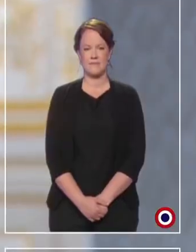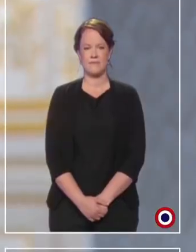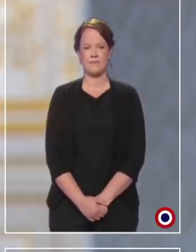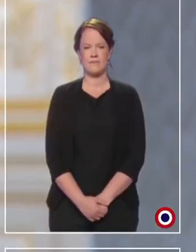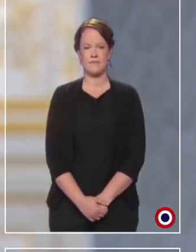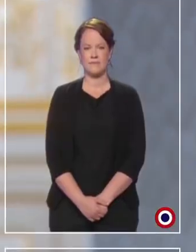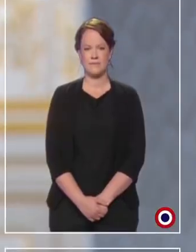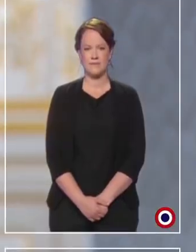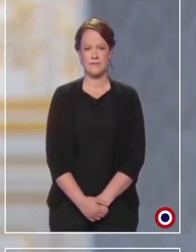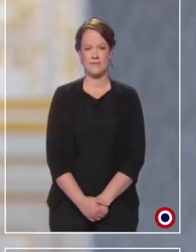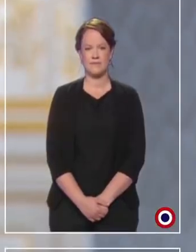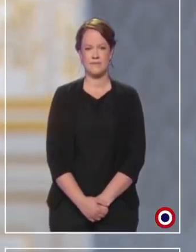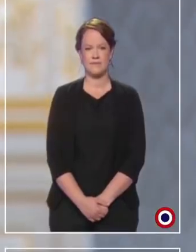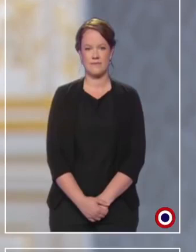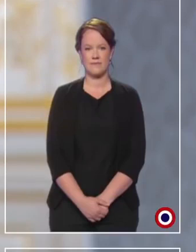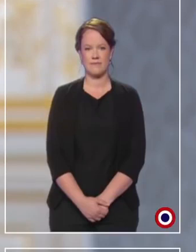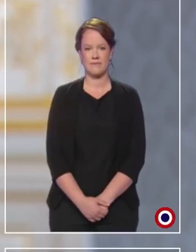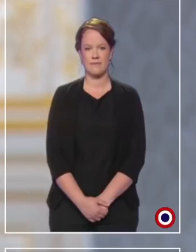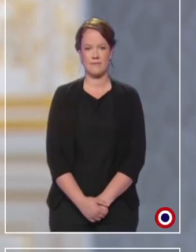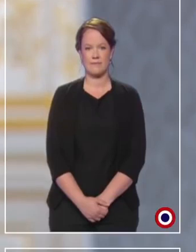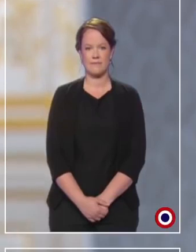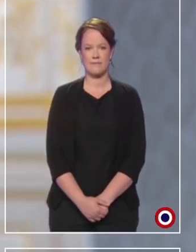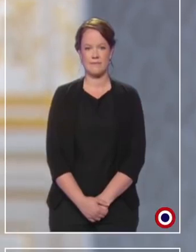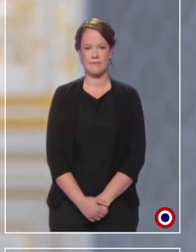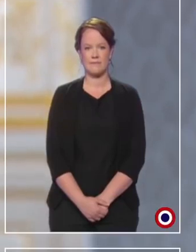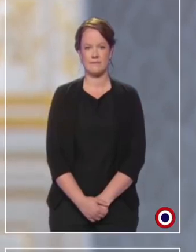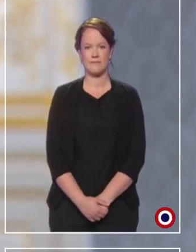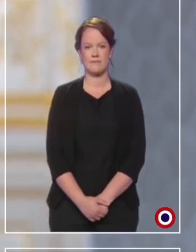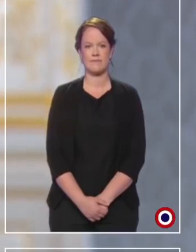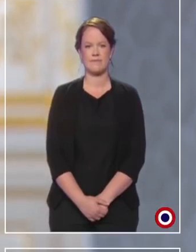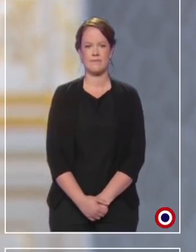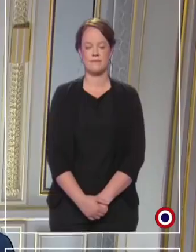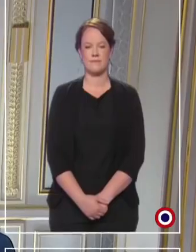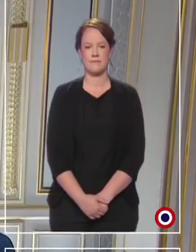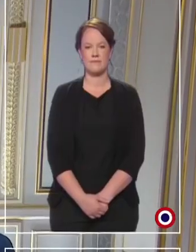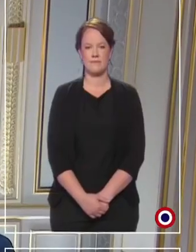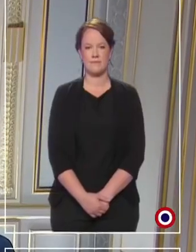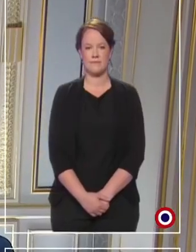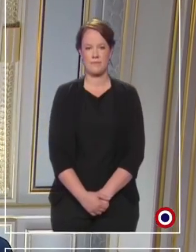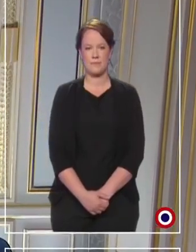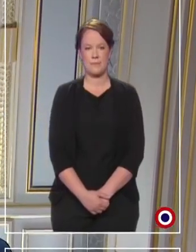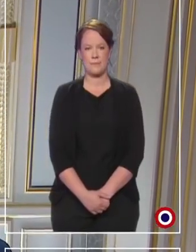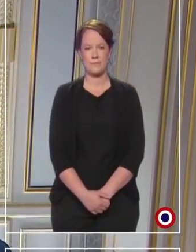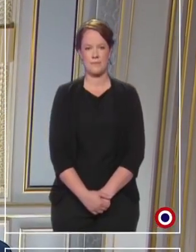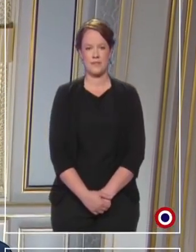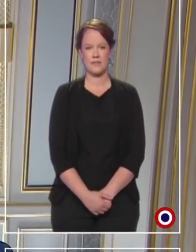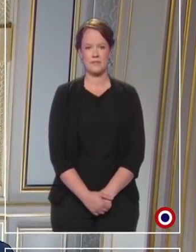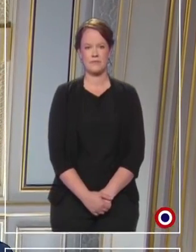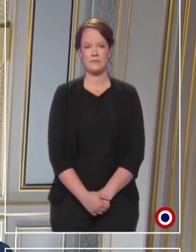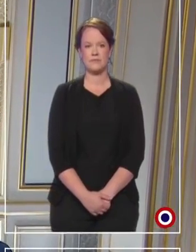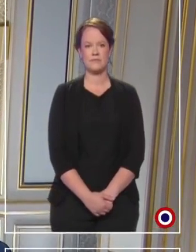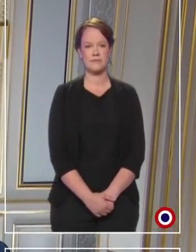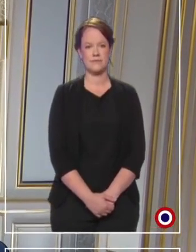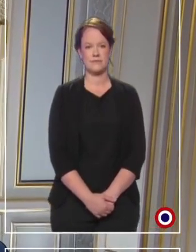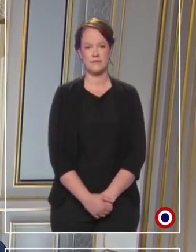en france les français sont inquiets ils sont parfois déboussolée par des injonctions qui semble contradictoire où en